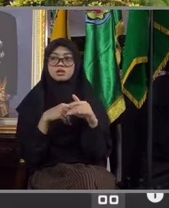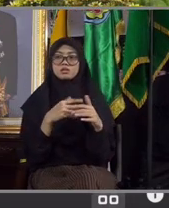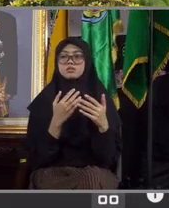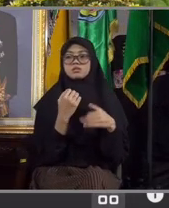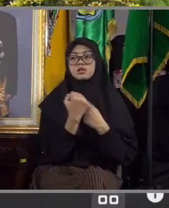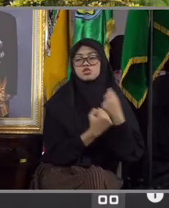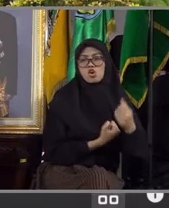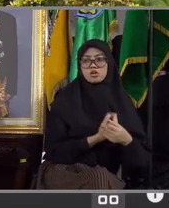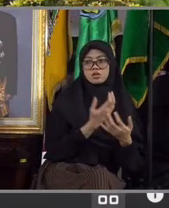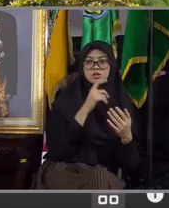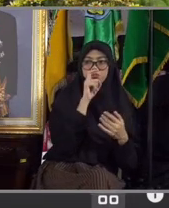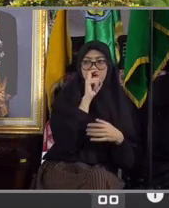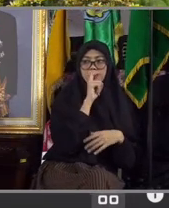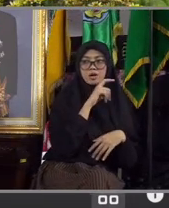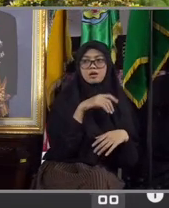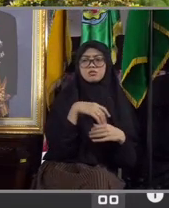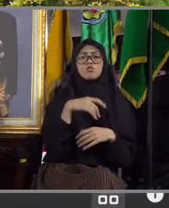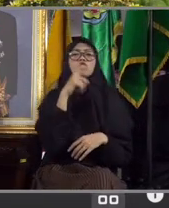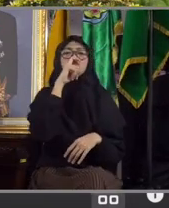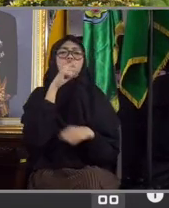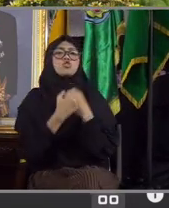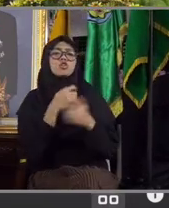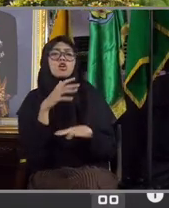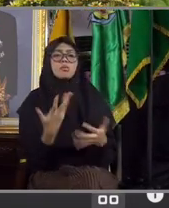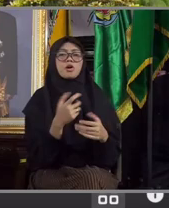Kegiatan lainnya, Bapak.